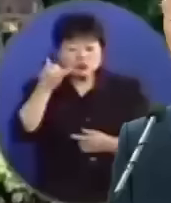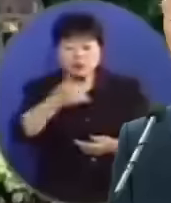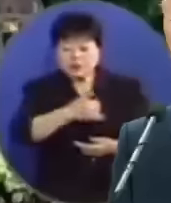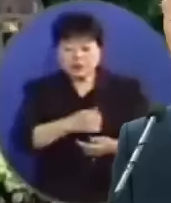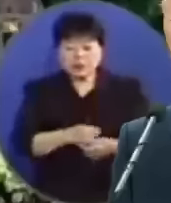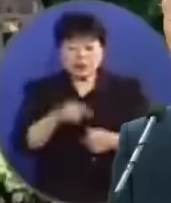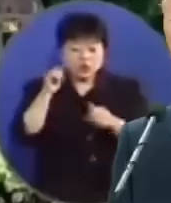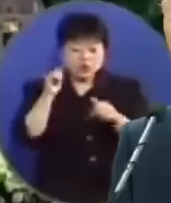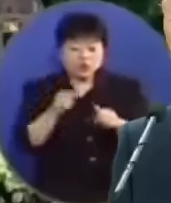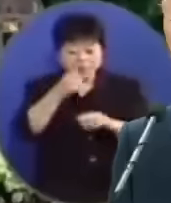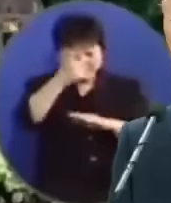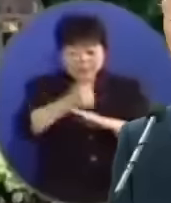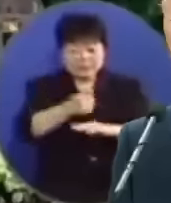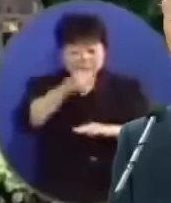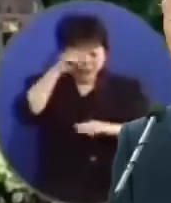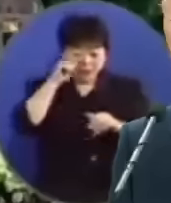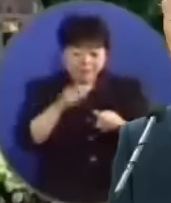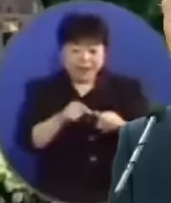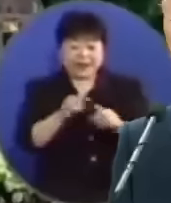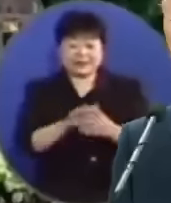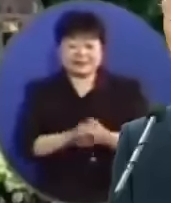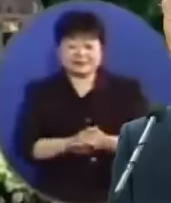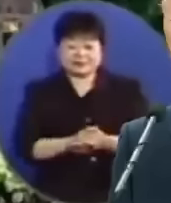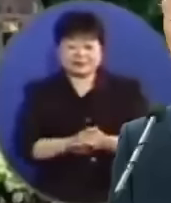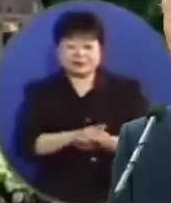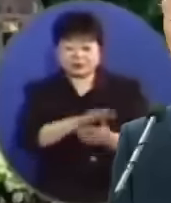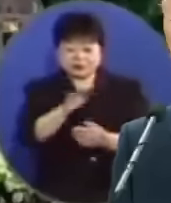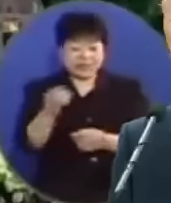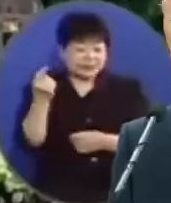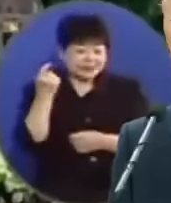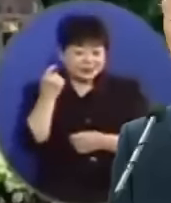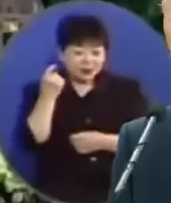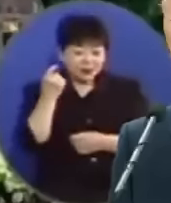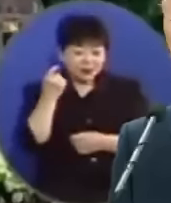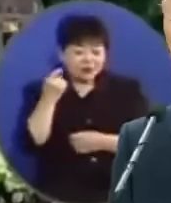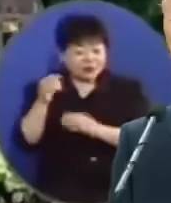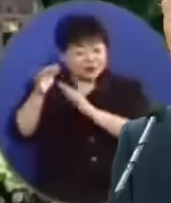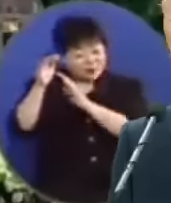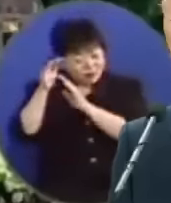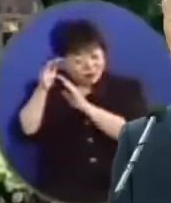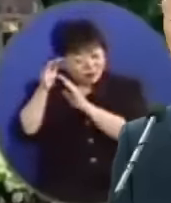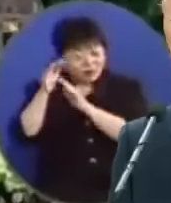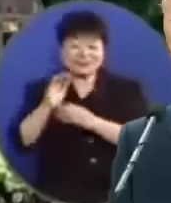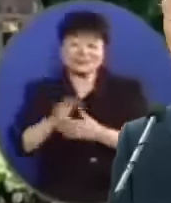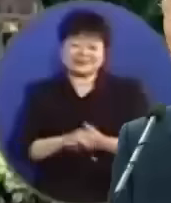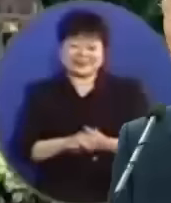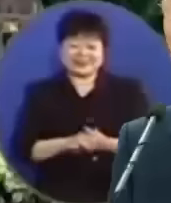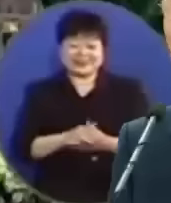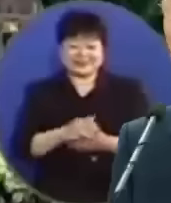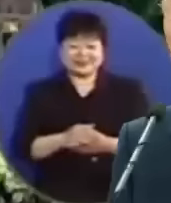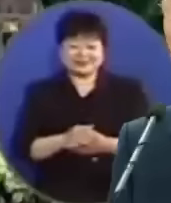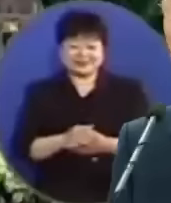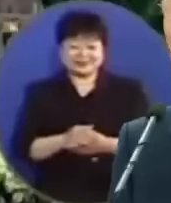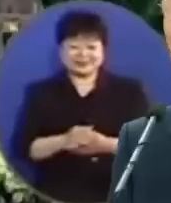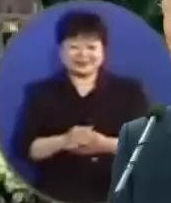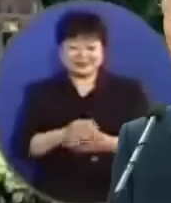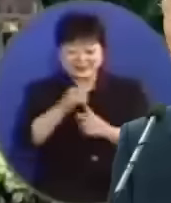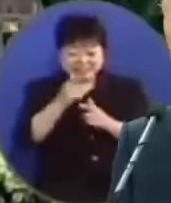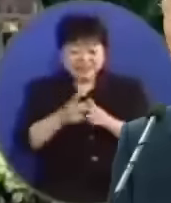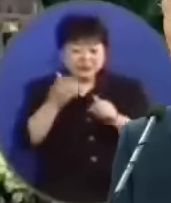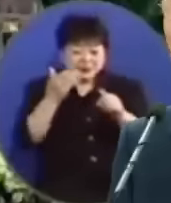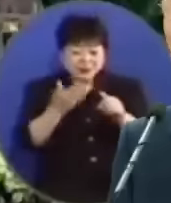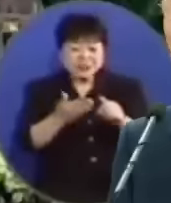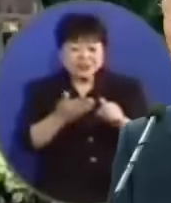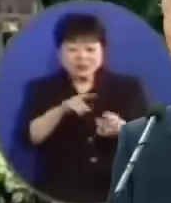유언이나 지도자들이 마지막 남긴 말씀에도 우리는 귀를 기울입니다. 하물며 우리 주